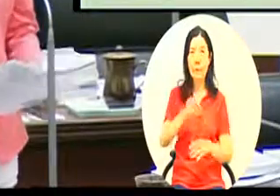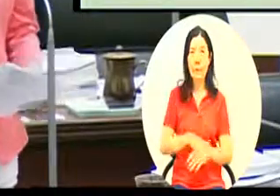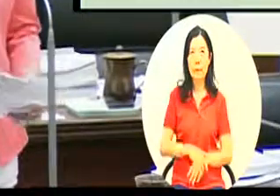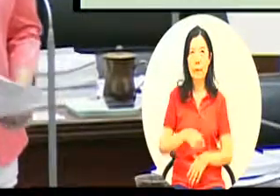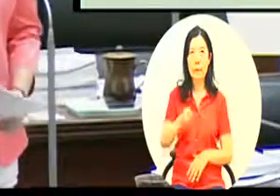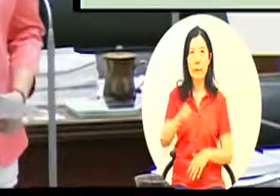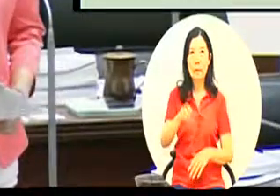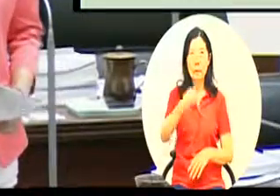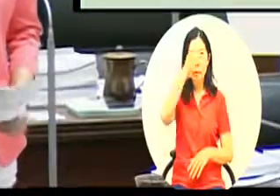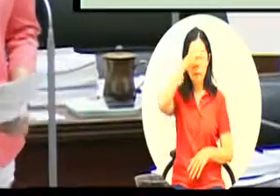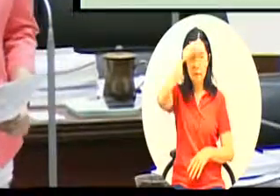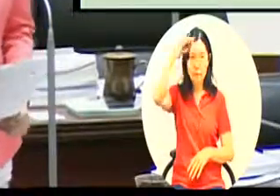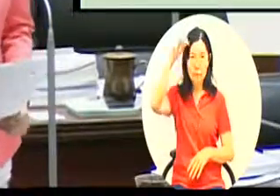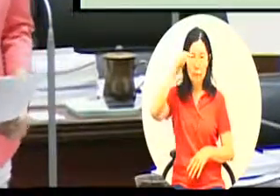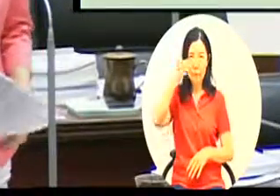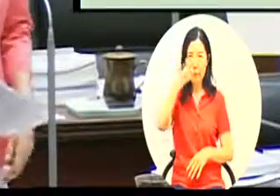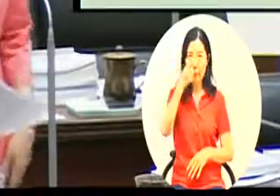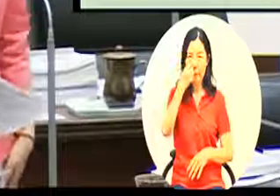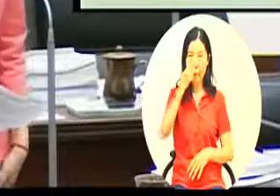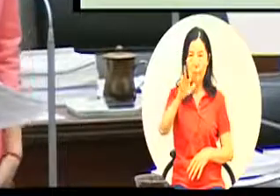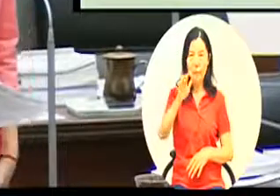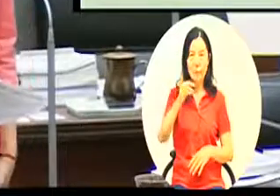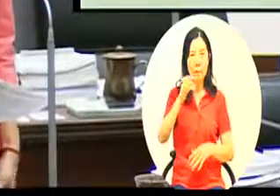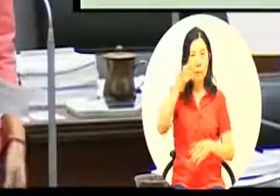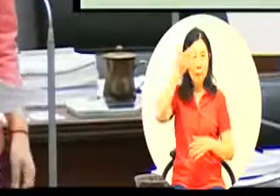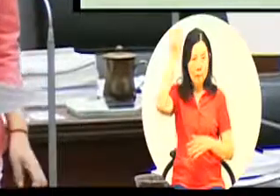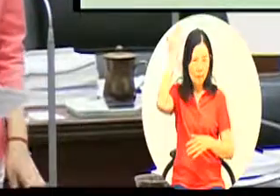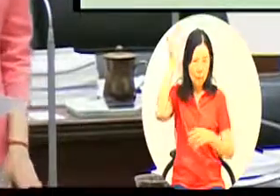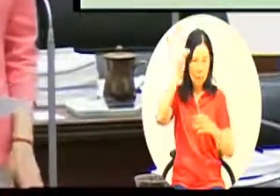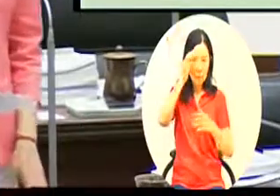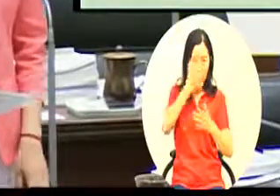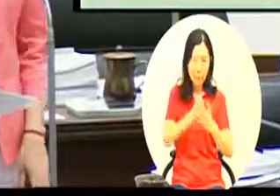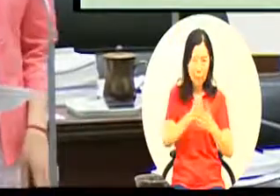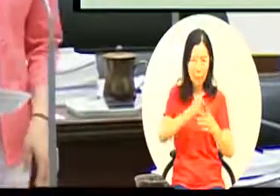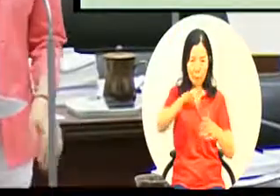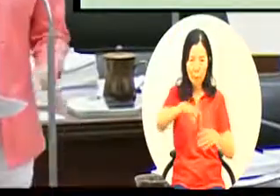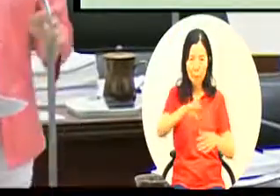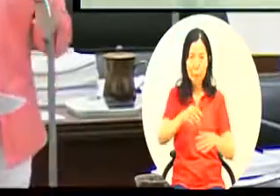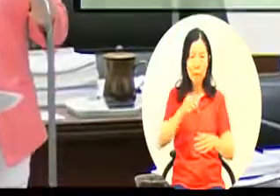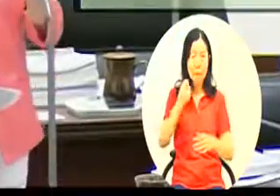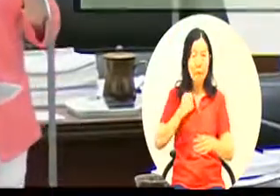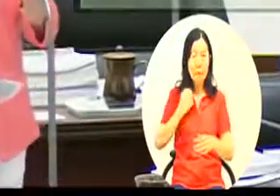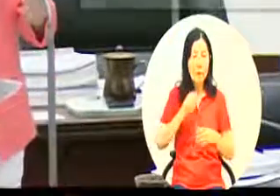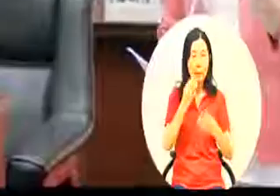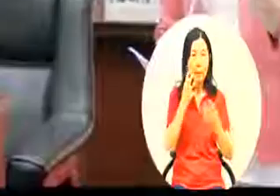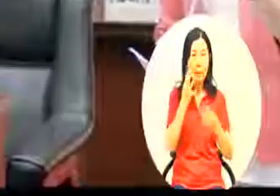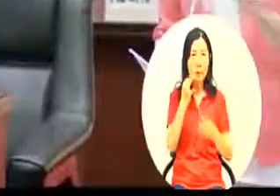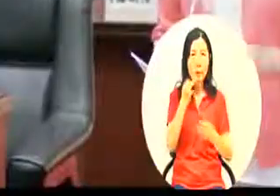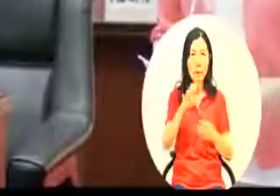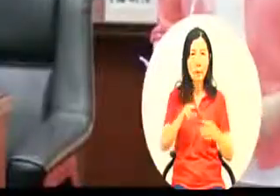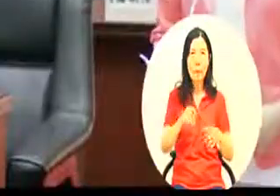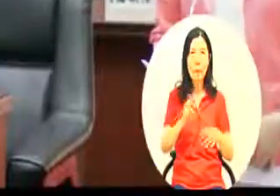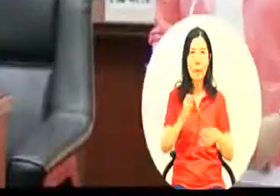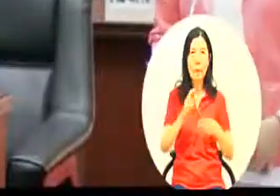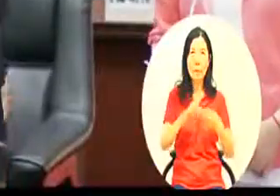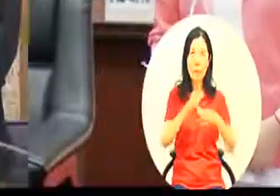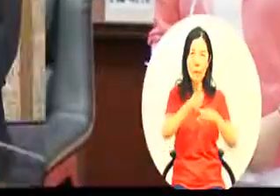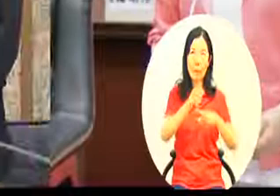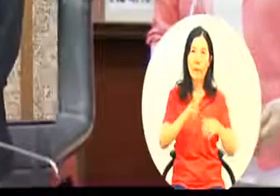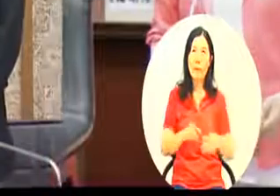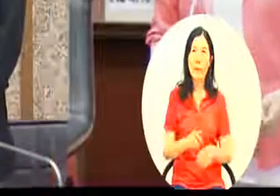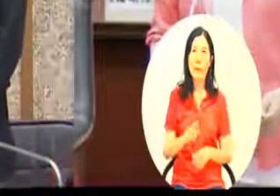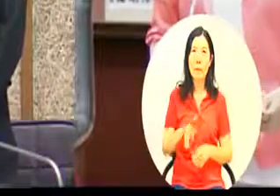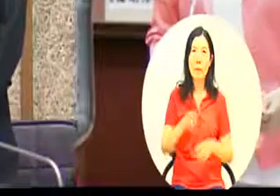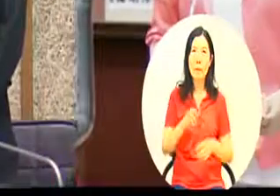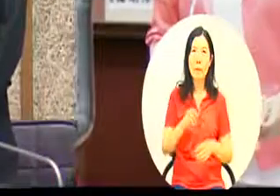您对凤鼻头遗址您了解多少？ 请局长回答。 谢谢主席，谢谢议员哦。那凤鼻头遗